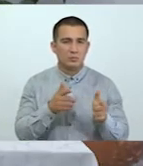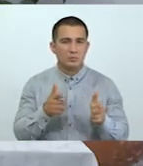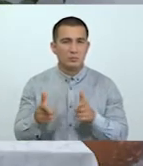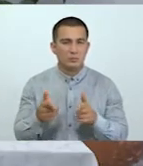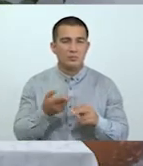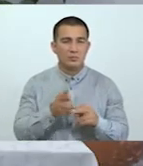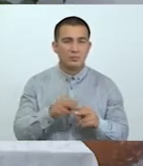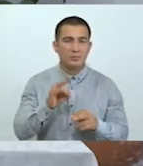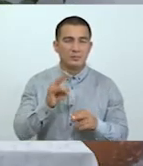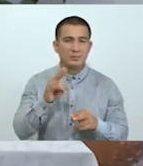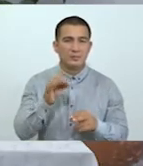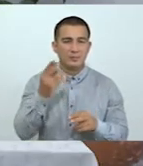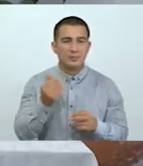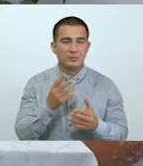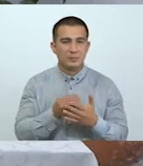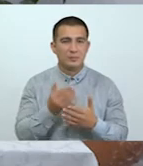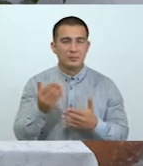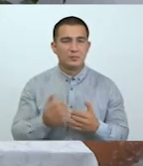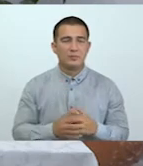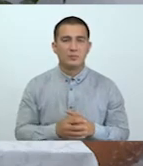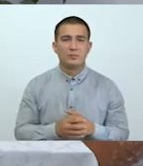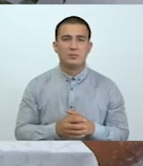tayyorlanadigan pitsalardan biri.